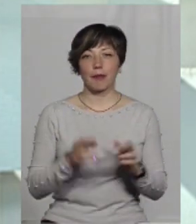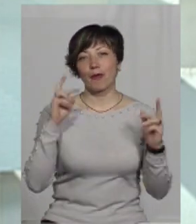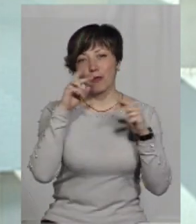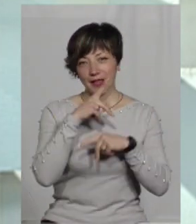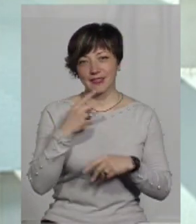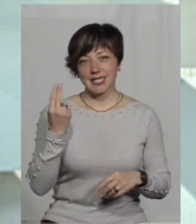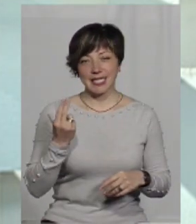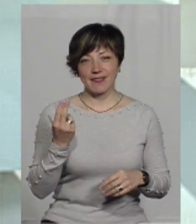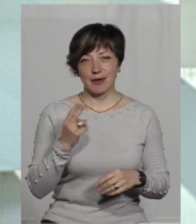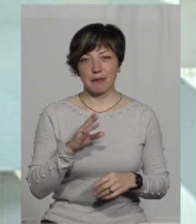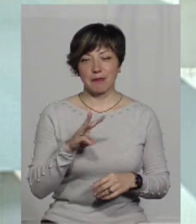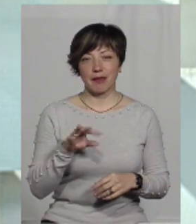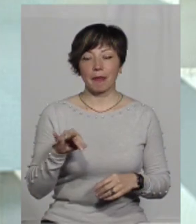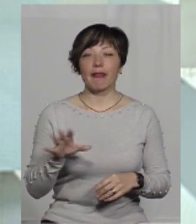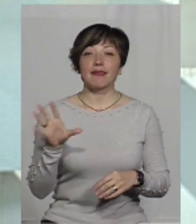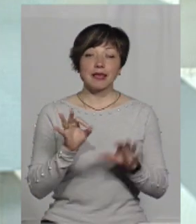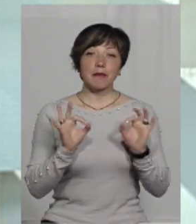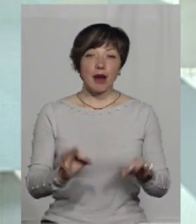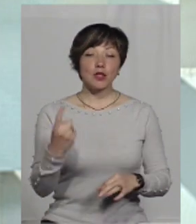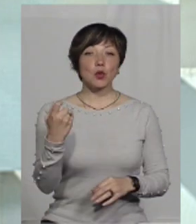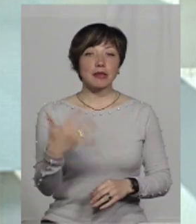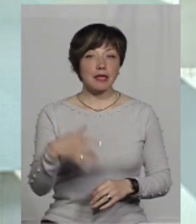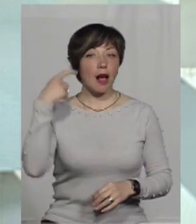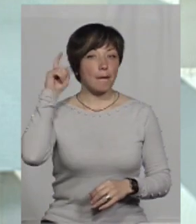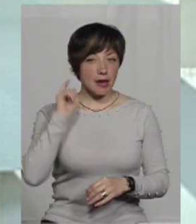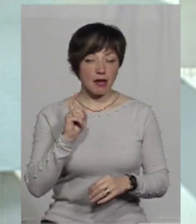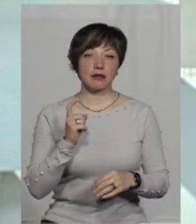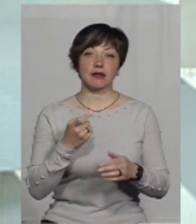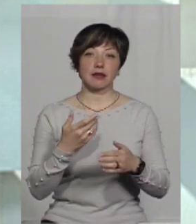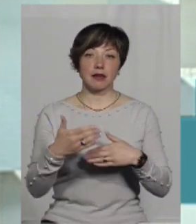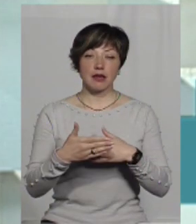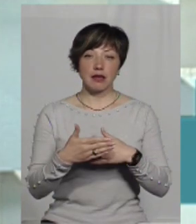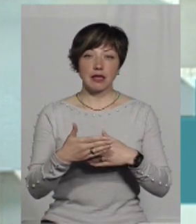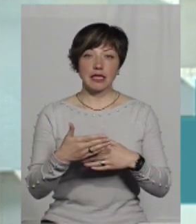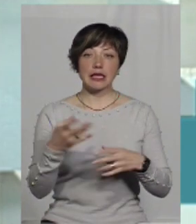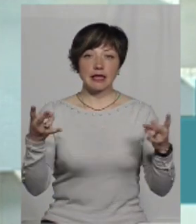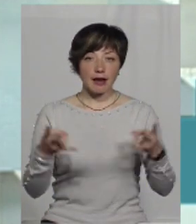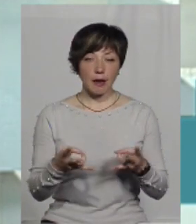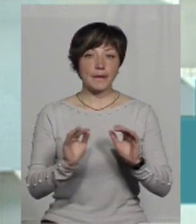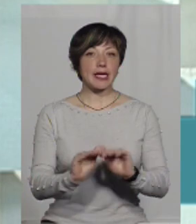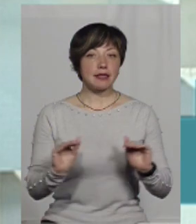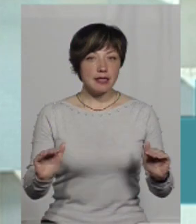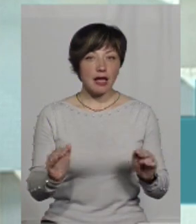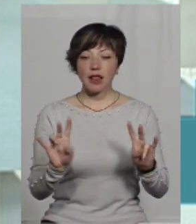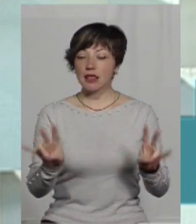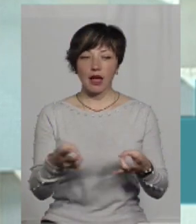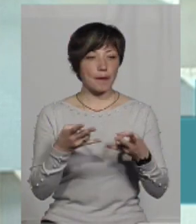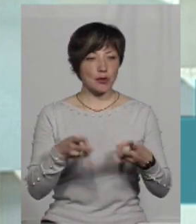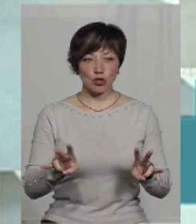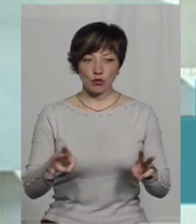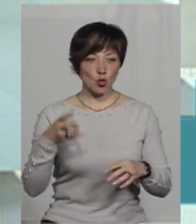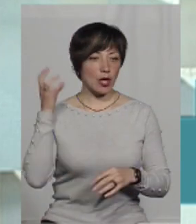помилився цифрами. Все правильно, 150 апаратів, 150 слухових апаратів треба дітям, які не